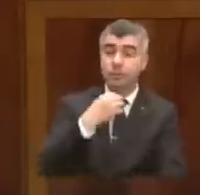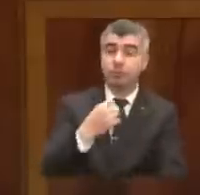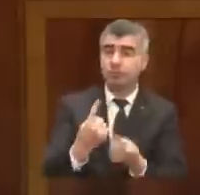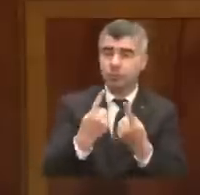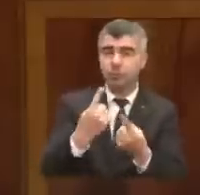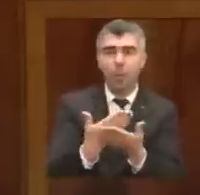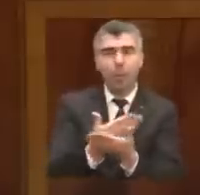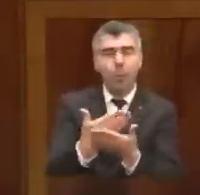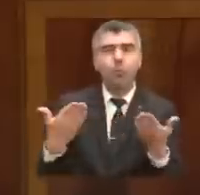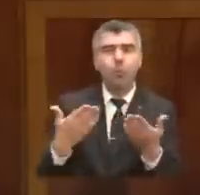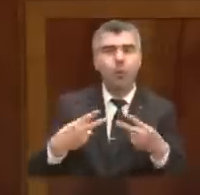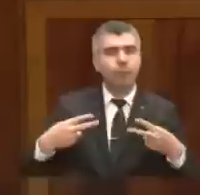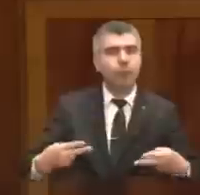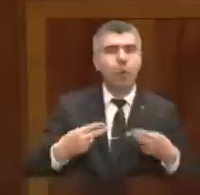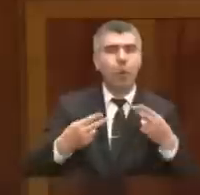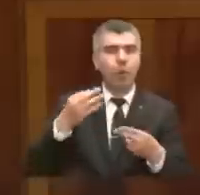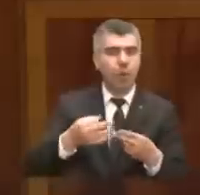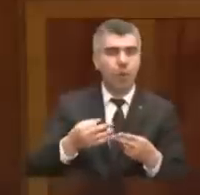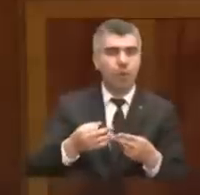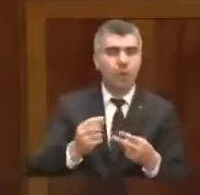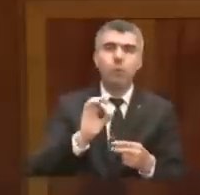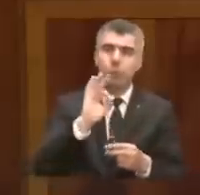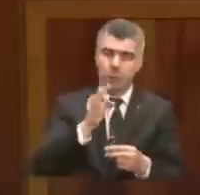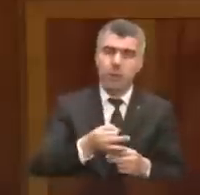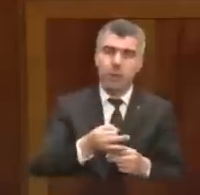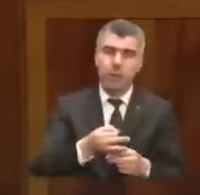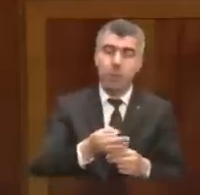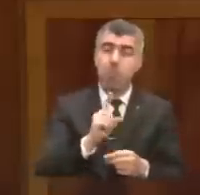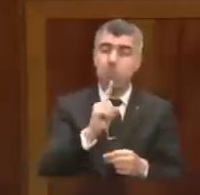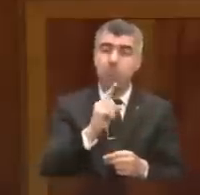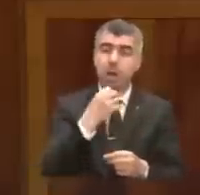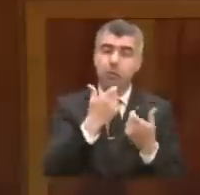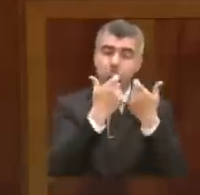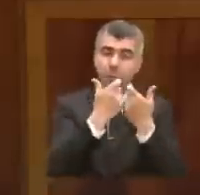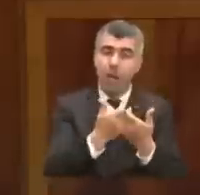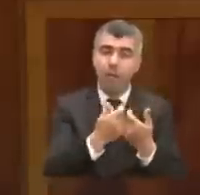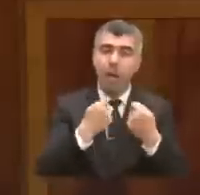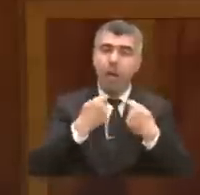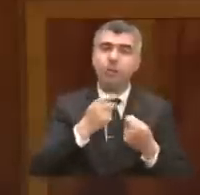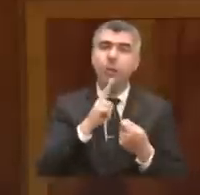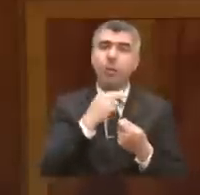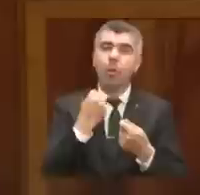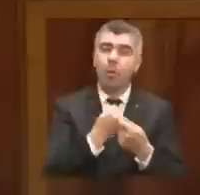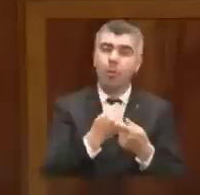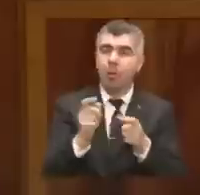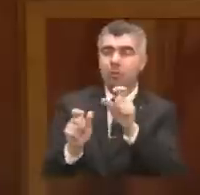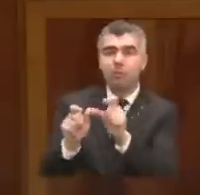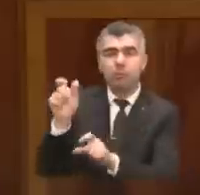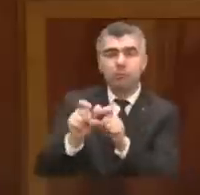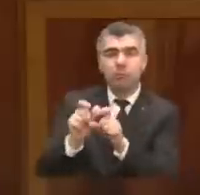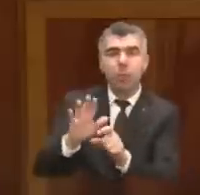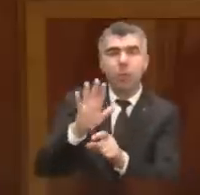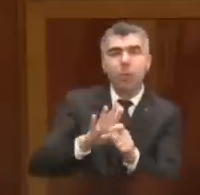موجود في السوق. طبعا ما غاديش نختلفوا، ولكن بغيتكم سيد رئيس الحكومه تردوا فقط المواطنين